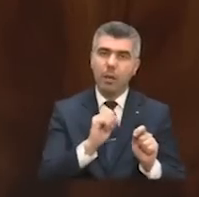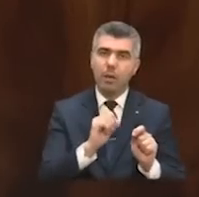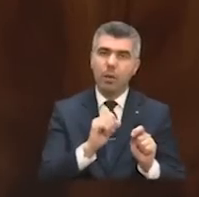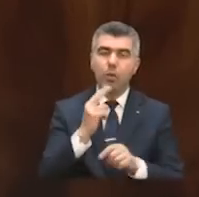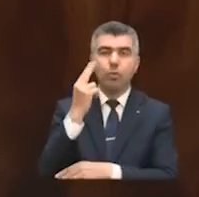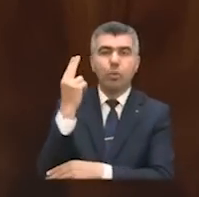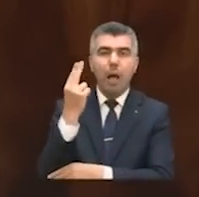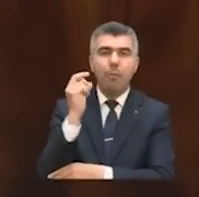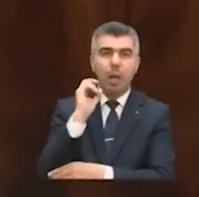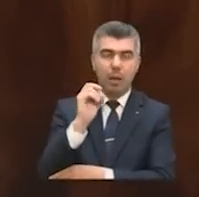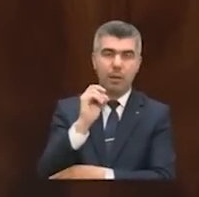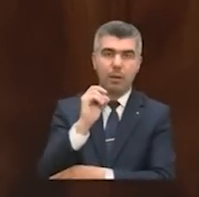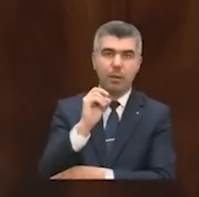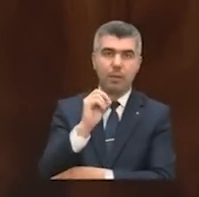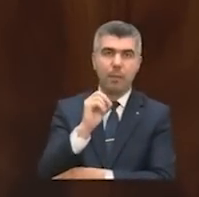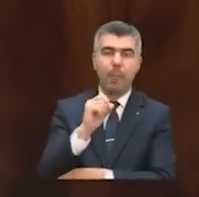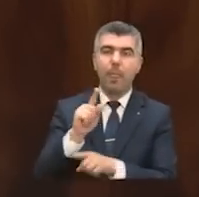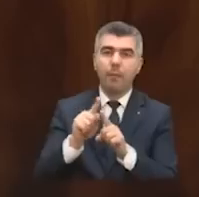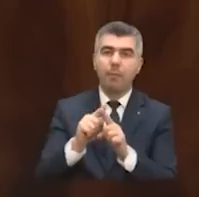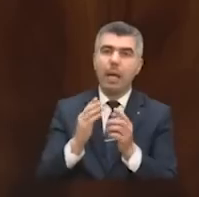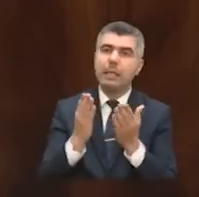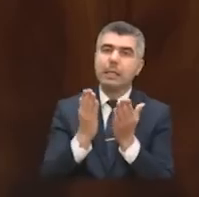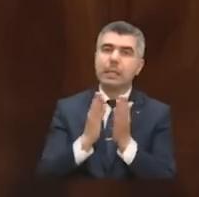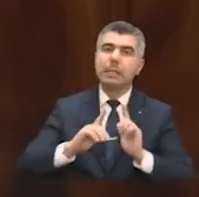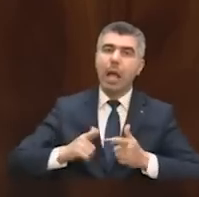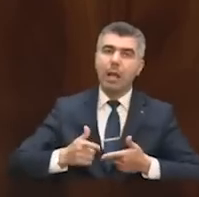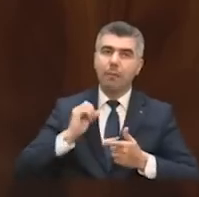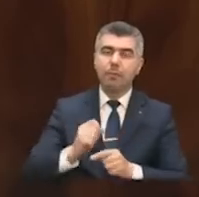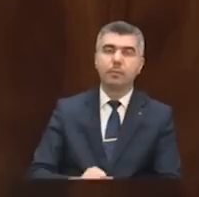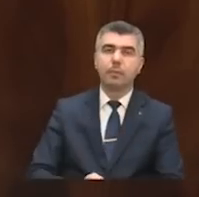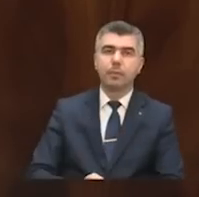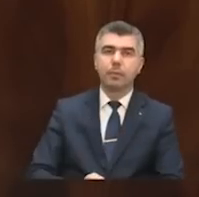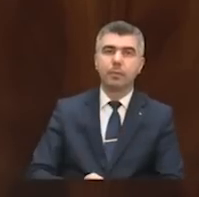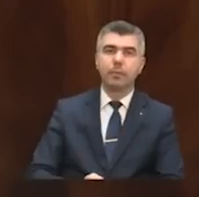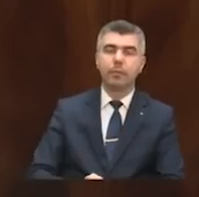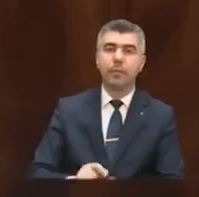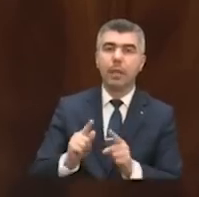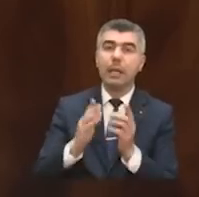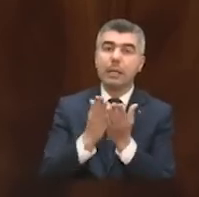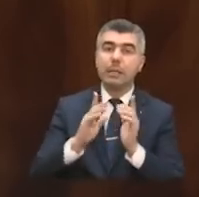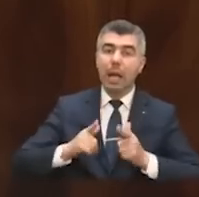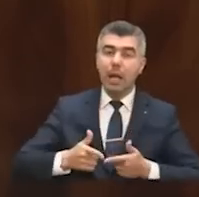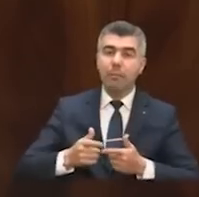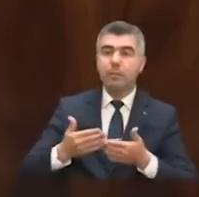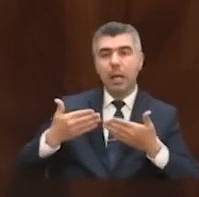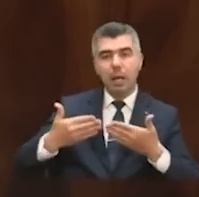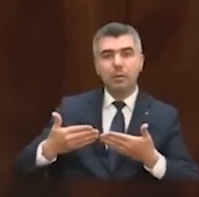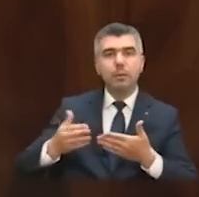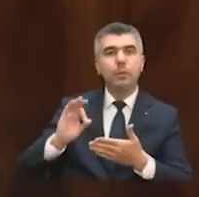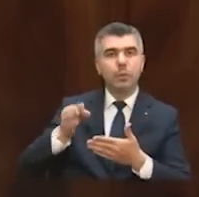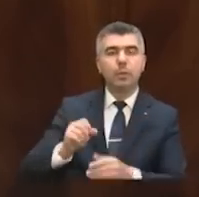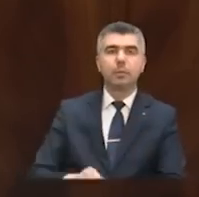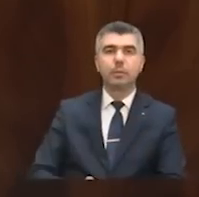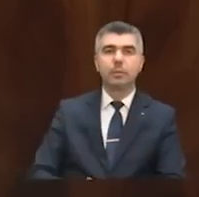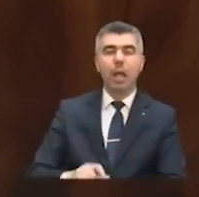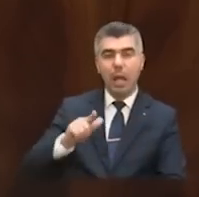ديال مختصة ديال التعليم، احنا كان ديال التعليم وديال الطوبية احنا فيه. اليوم